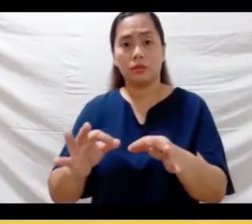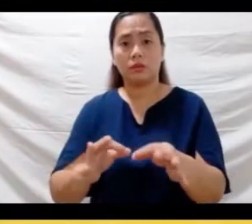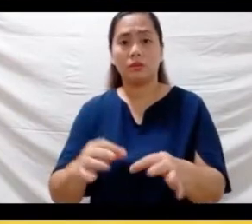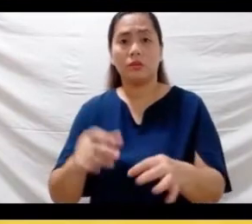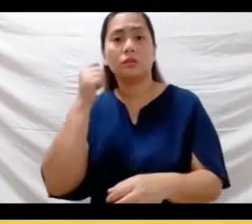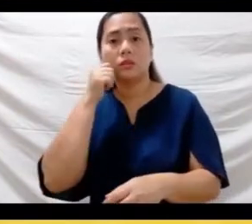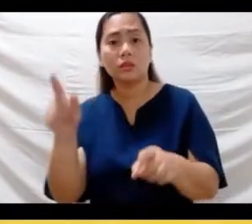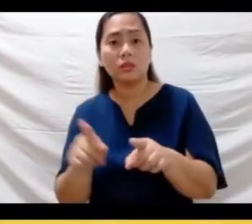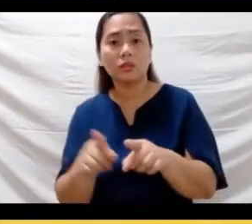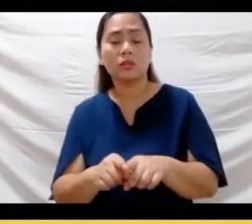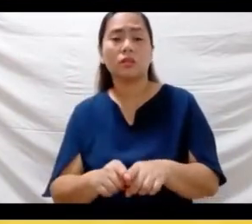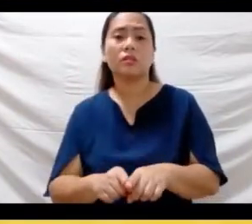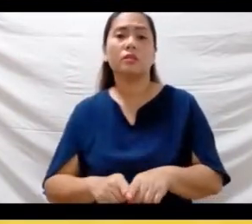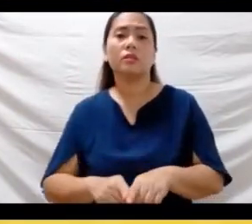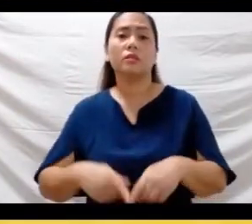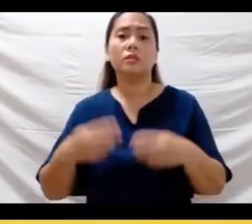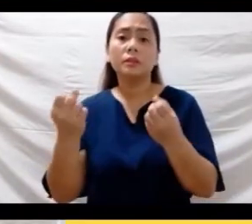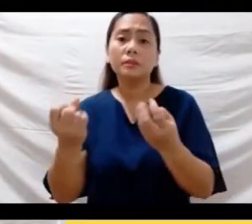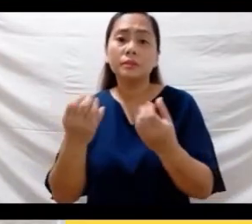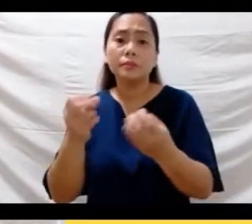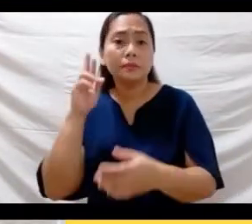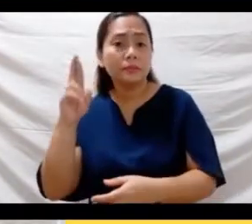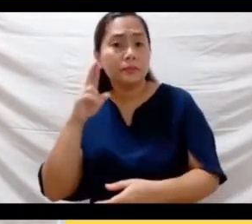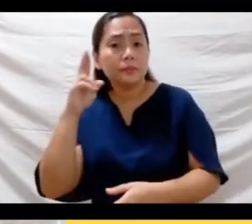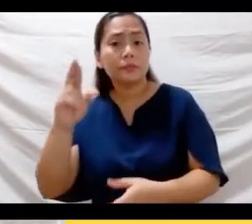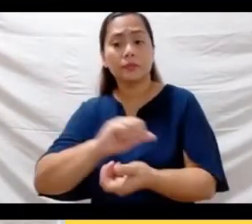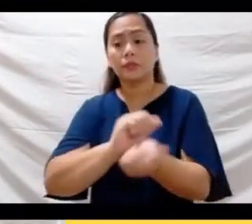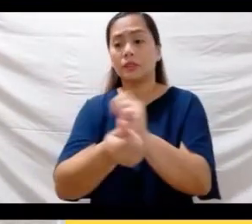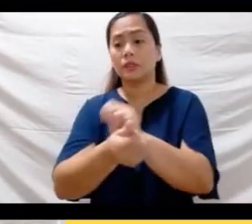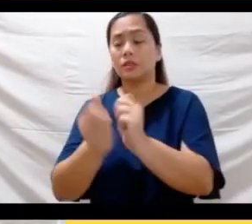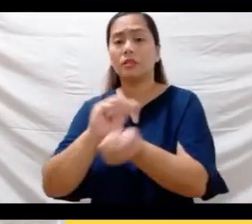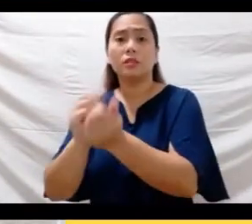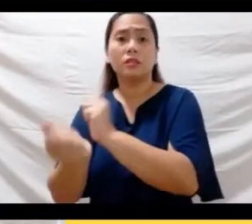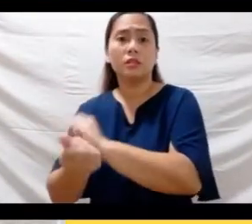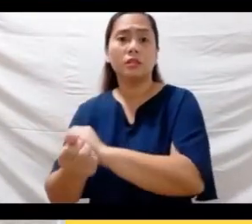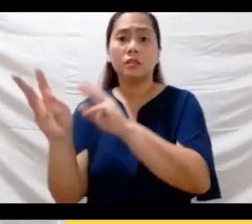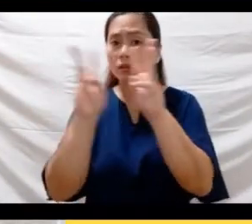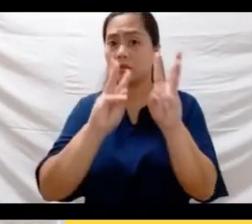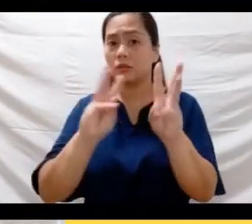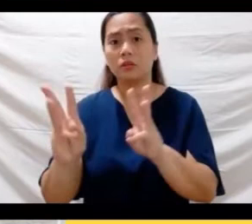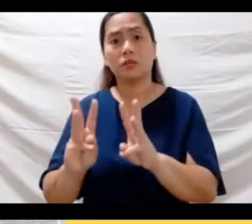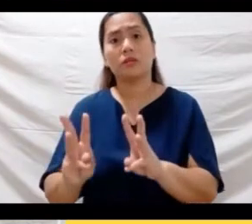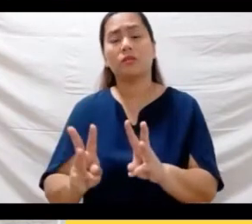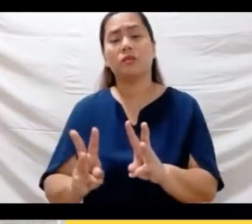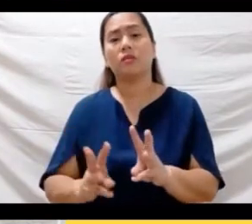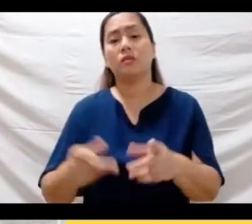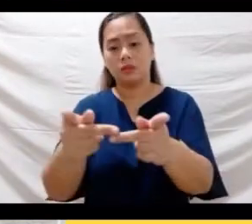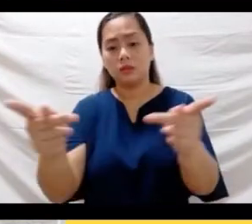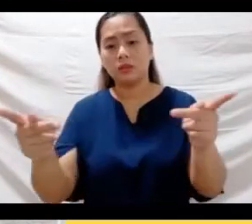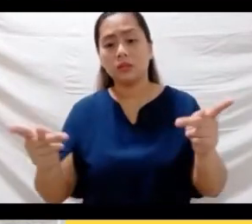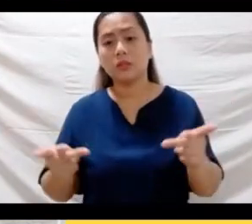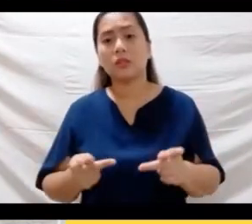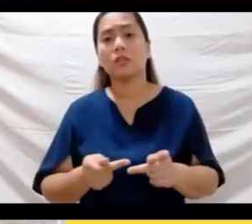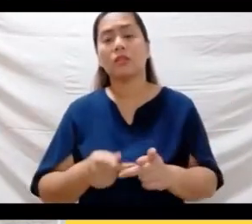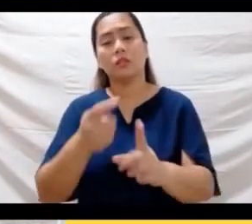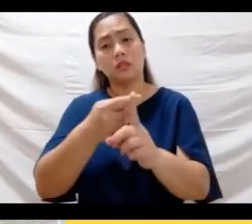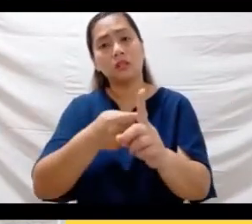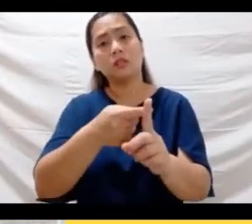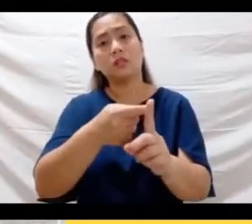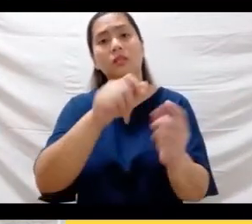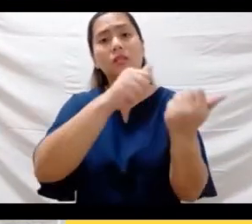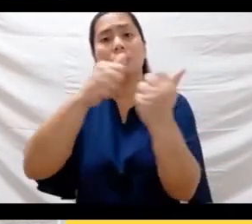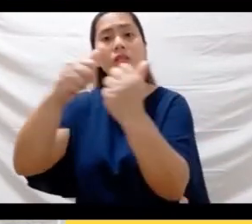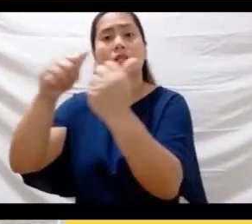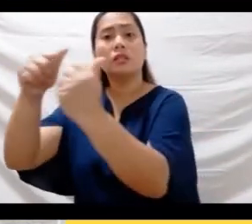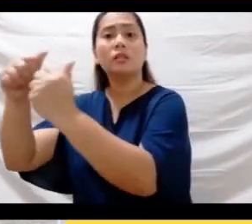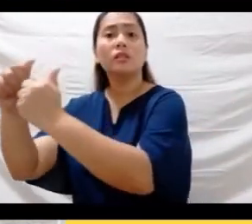ang paiba-ibang panahon, maaring ang lokasyon at taas ng lugar, temperatura, hangin, katubigan